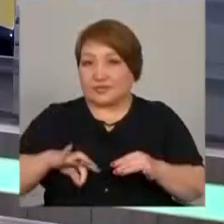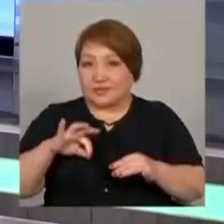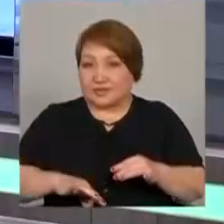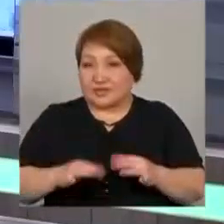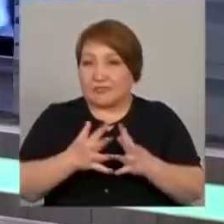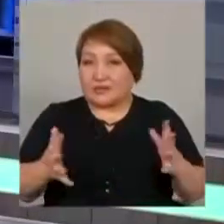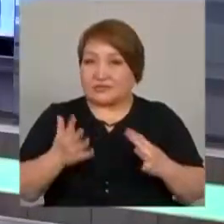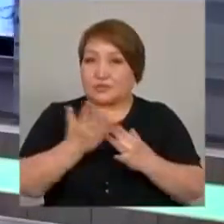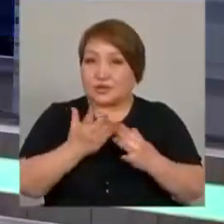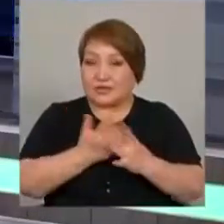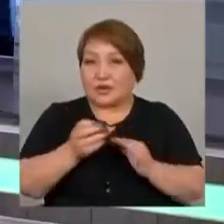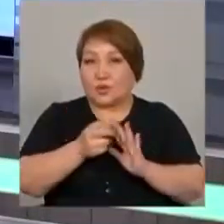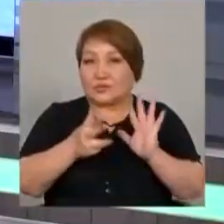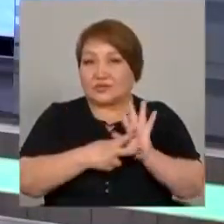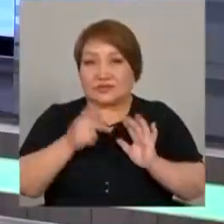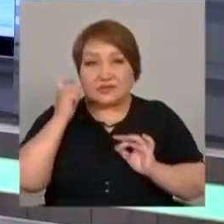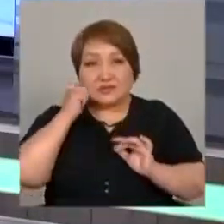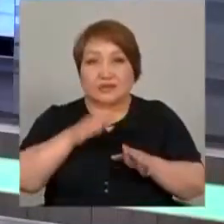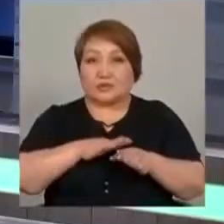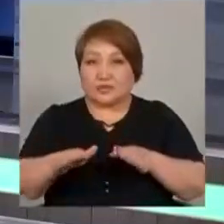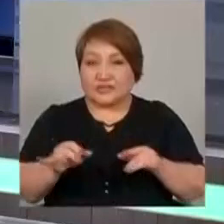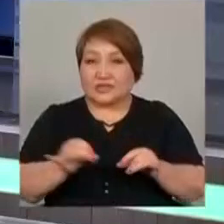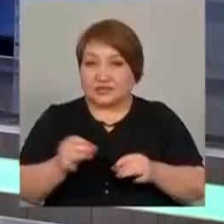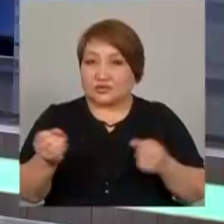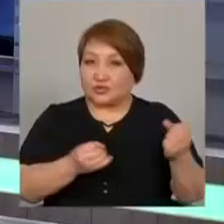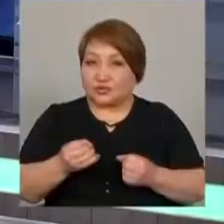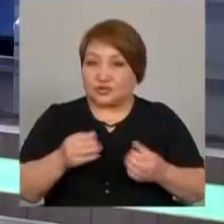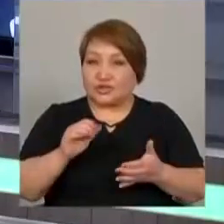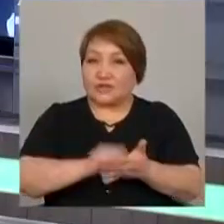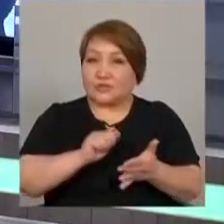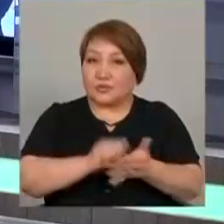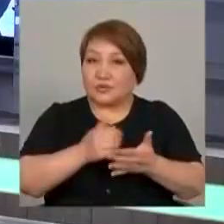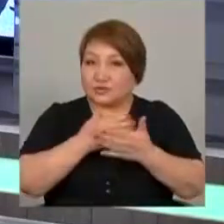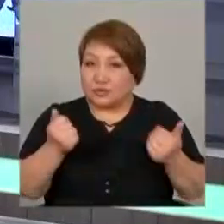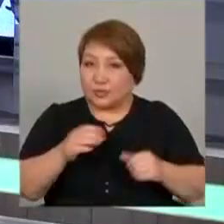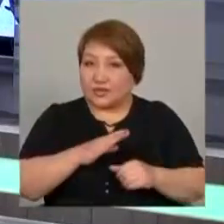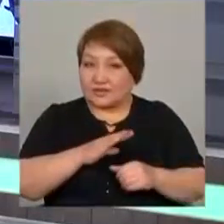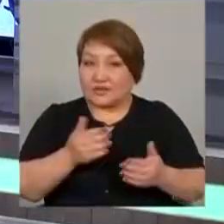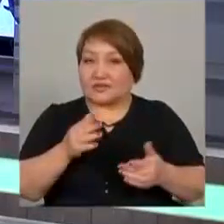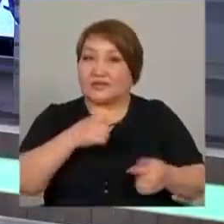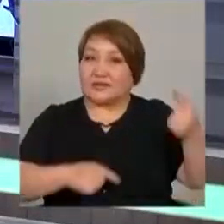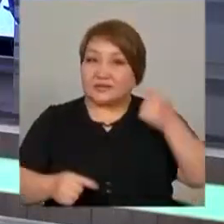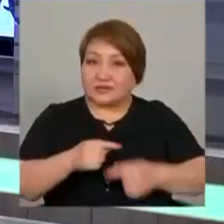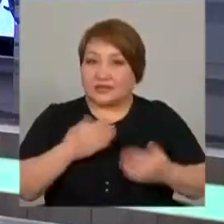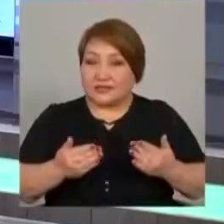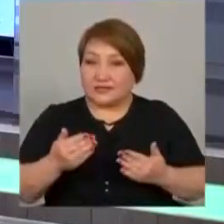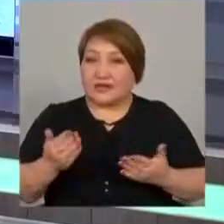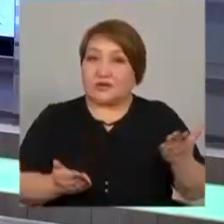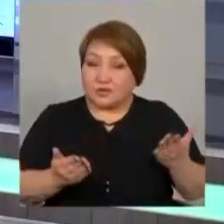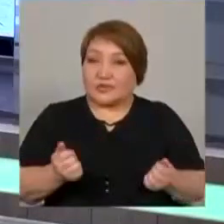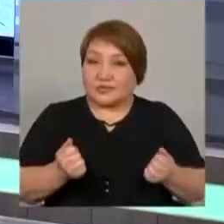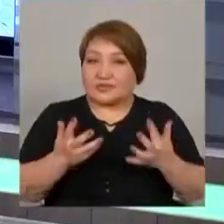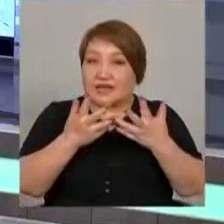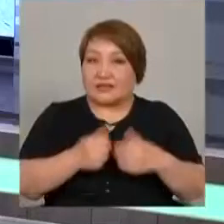бөлігі 18 жасқа толмаған және жүргізуші куәлігі жоқ жолаушылар еді. Тиісінше енді оны тізгіндейтіндер саны да